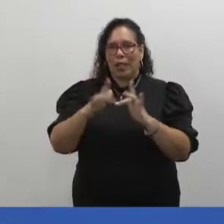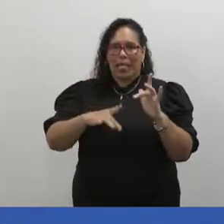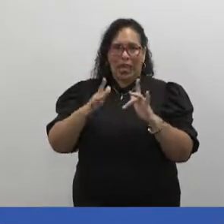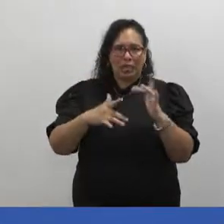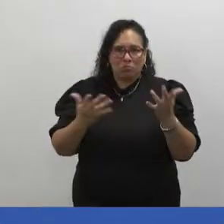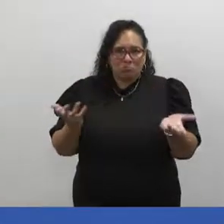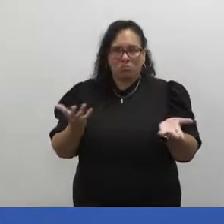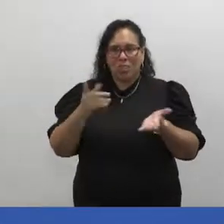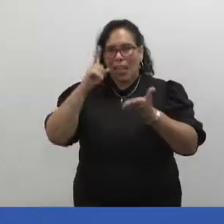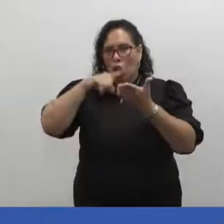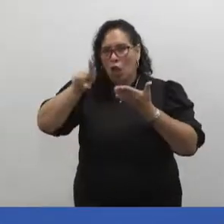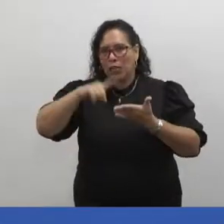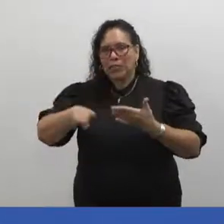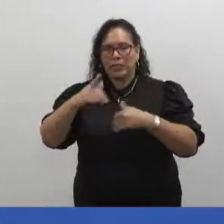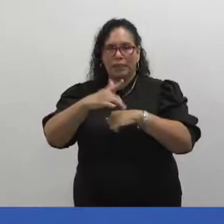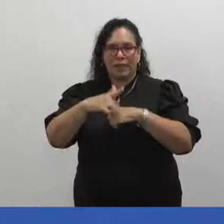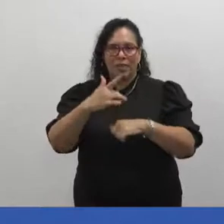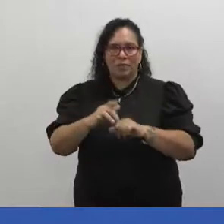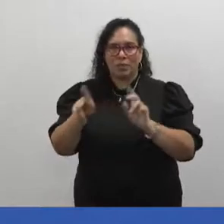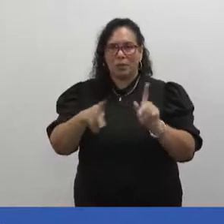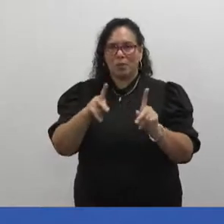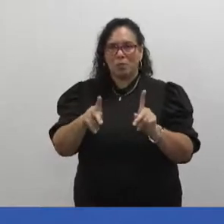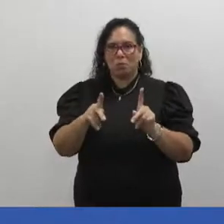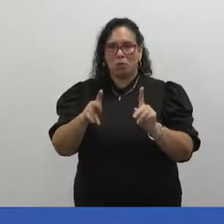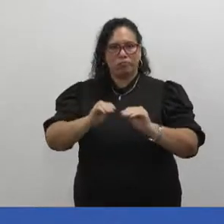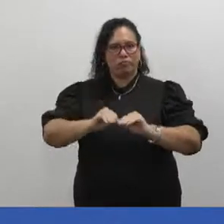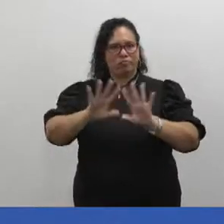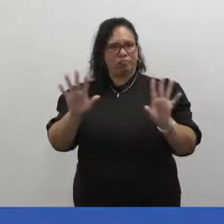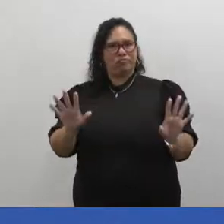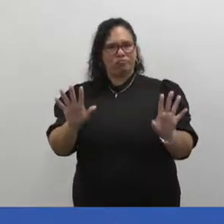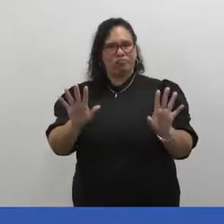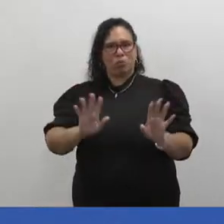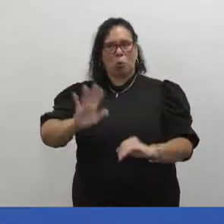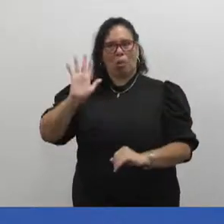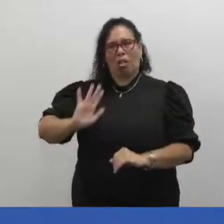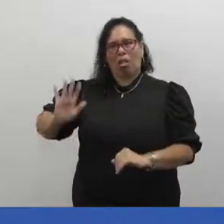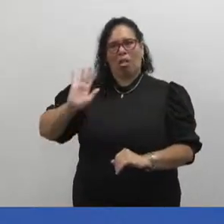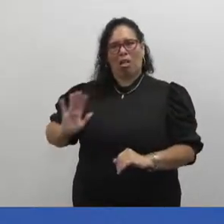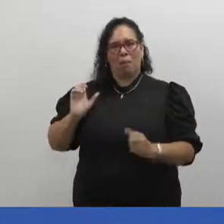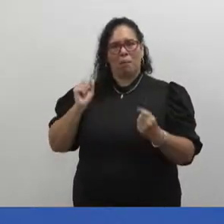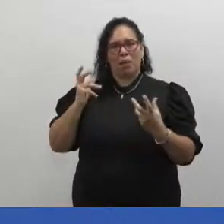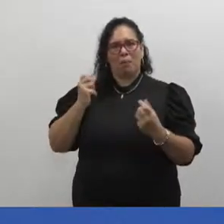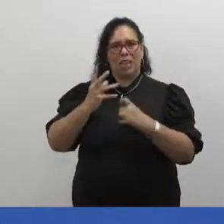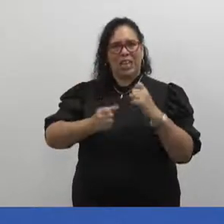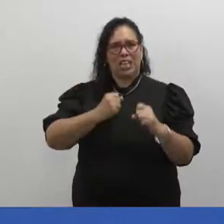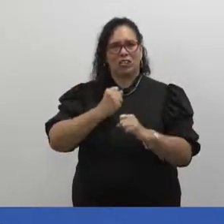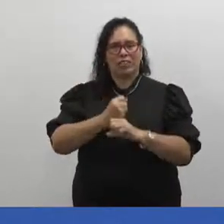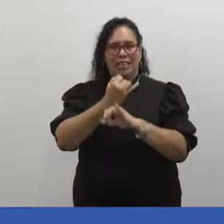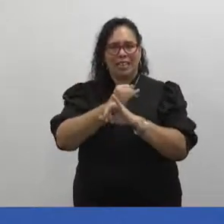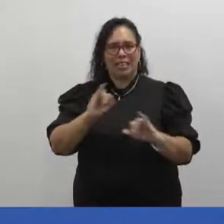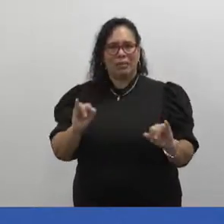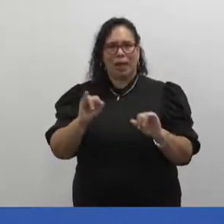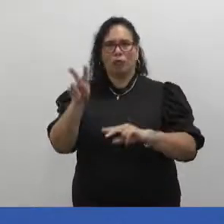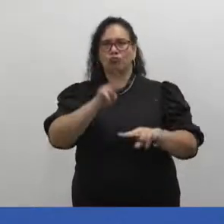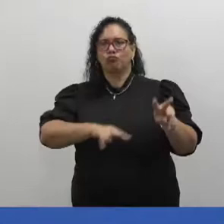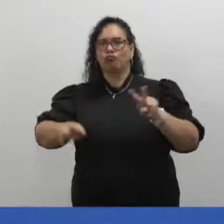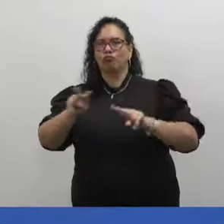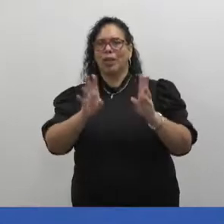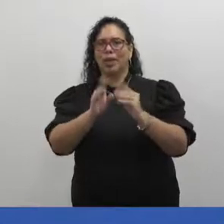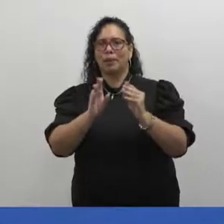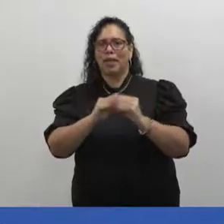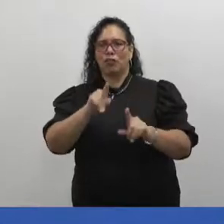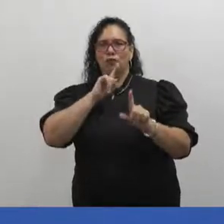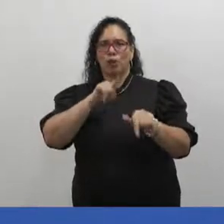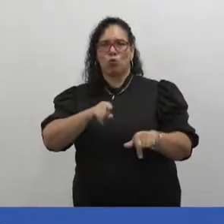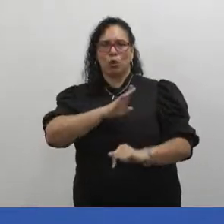thôi giờ điều rồi chín năm mình chẳng hay là tập Paul cứ dùng miền vía xem làm ai mà cho